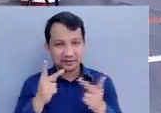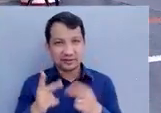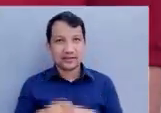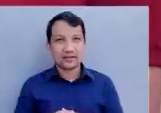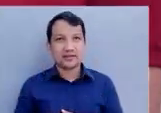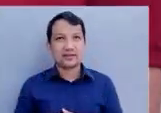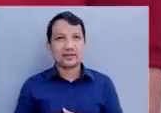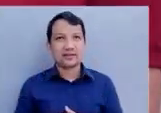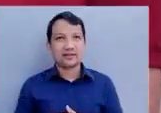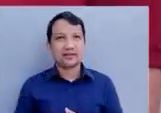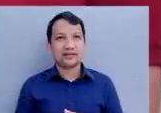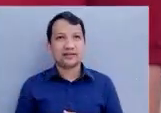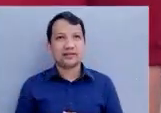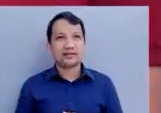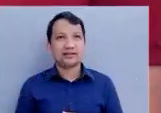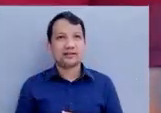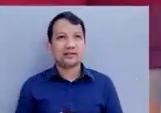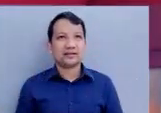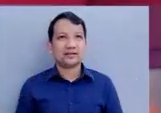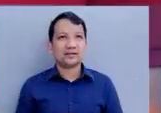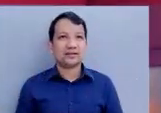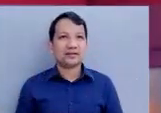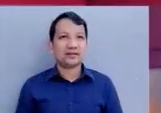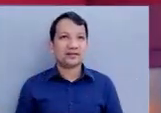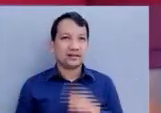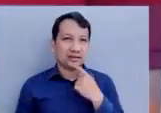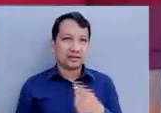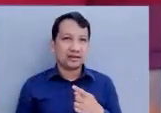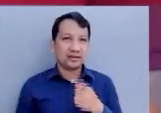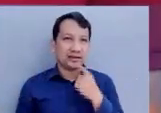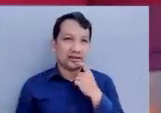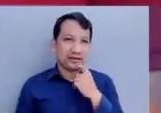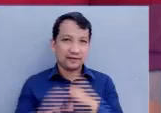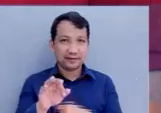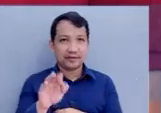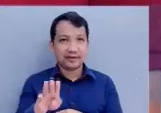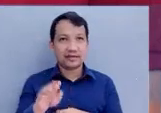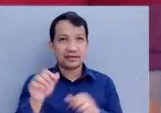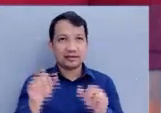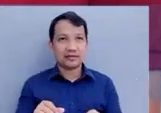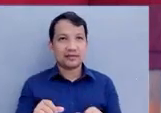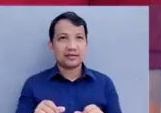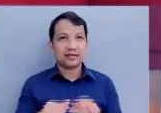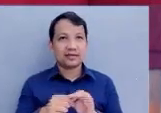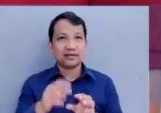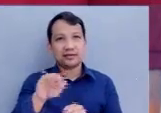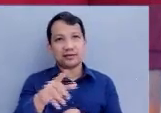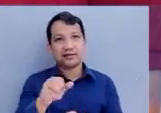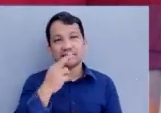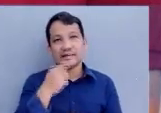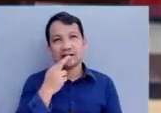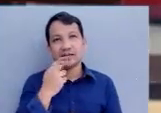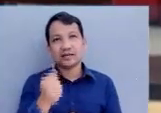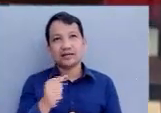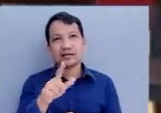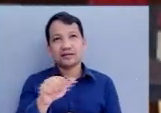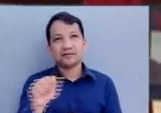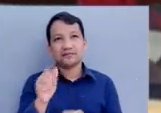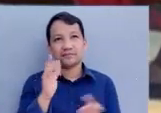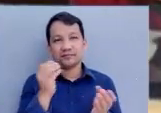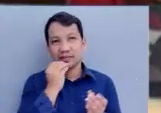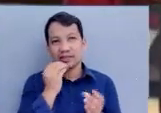ul bale Ano po meron po kaming ano Facebook page hanapin lang Mary J restaurant and allied food